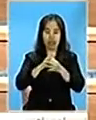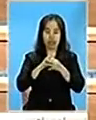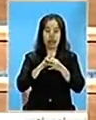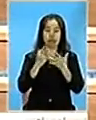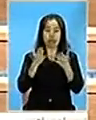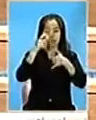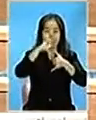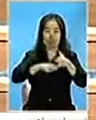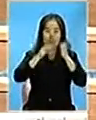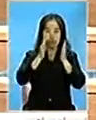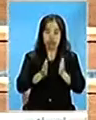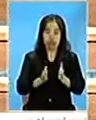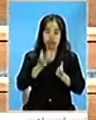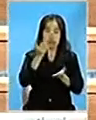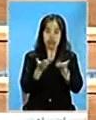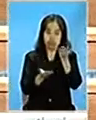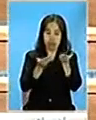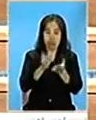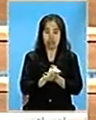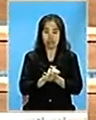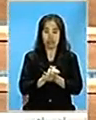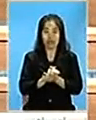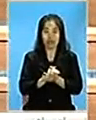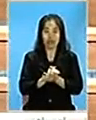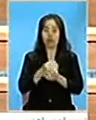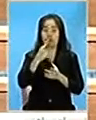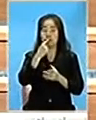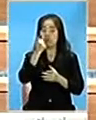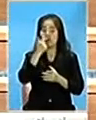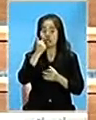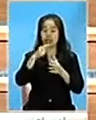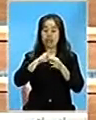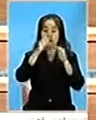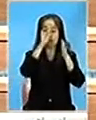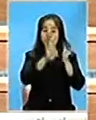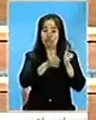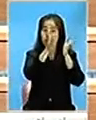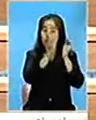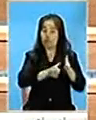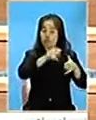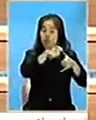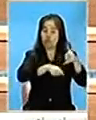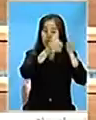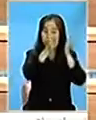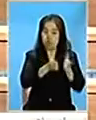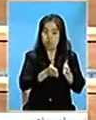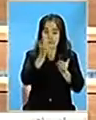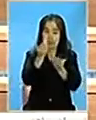นหรือภาษาสุภาพก็บอกว่าเป็นเรื่องของมนุษย์แต่มนุษ